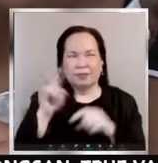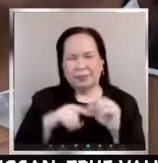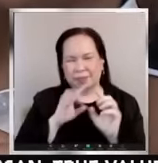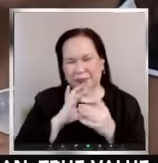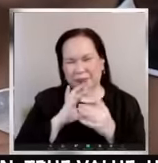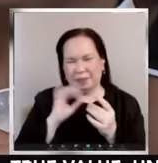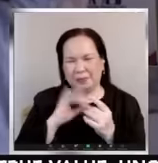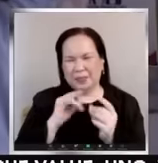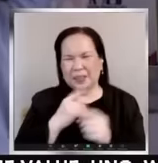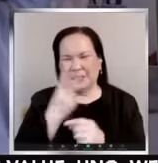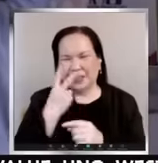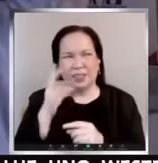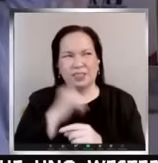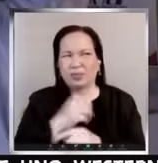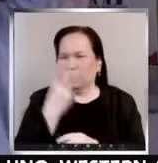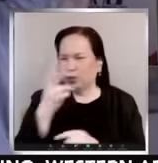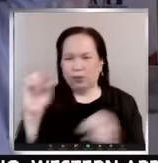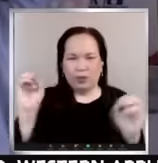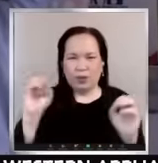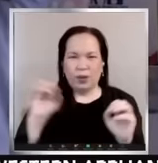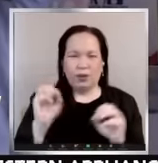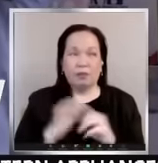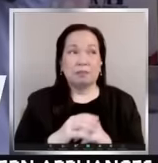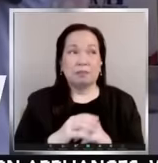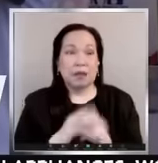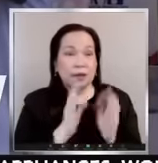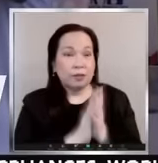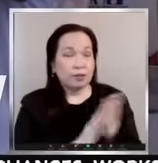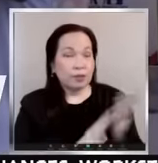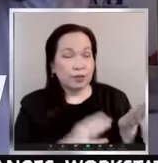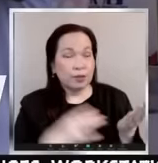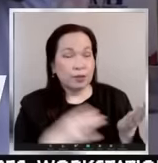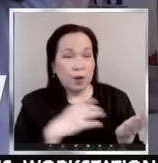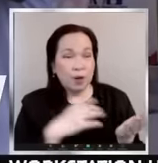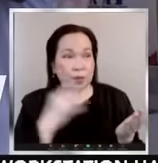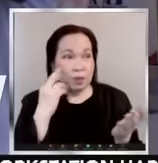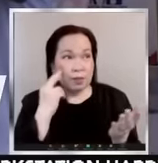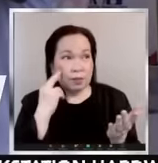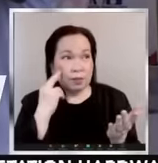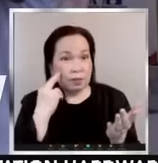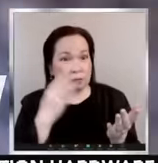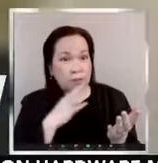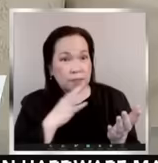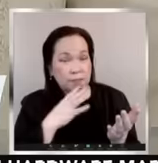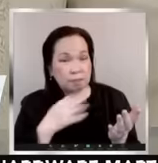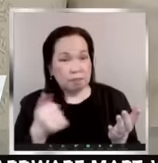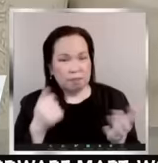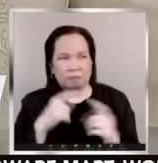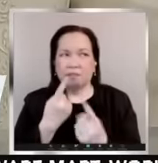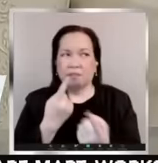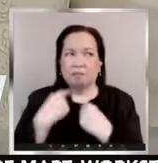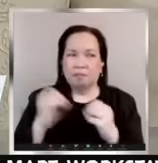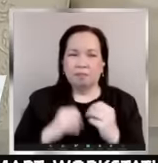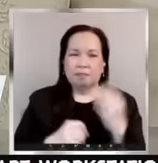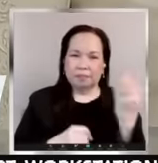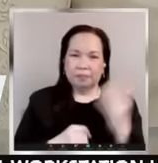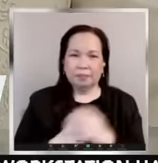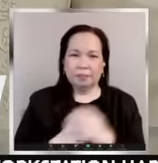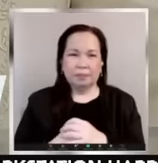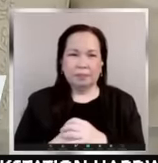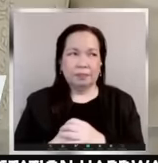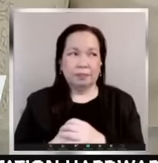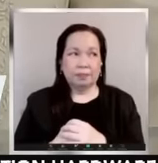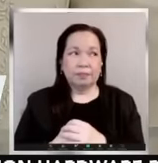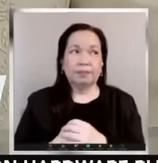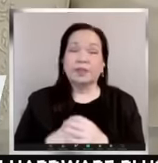Wala akong nakita. Hinihinga namin ang reaksyon si Speaker Romualdez pero wala pa siyang tugon. Maugong ang sinasabing iringan umano